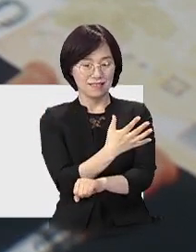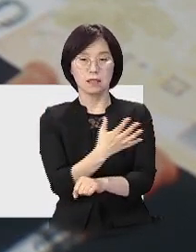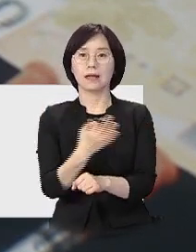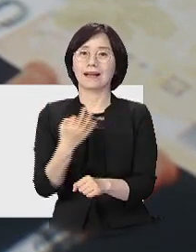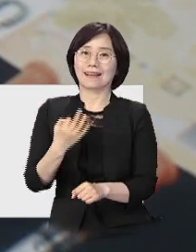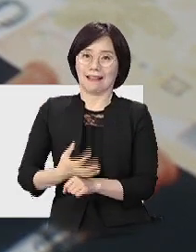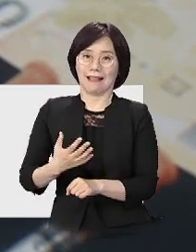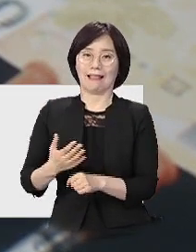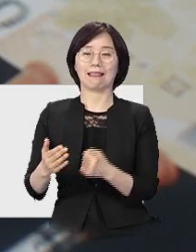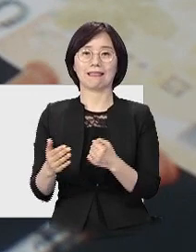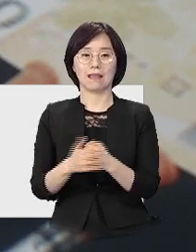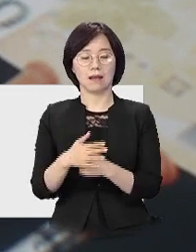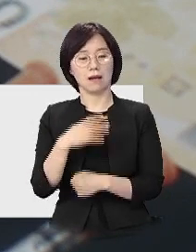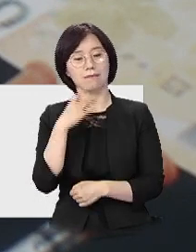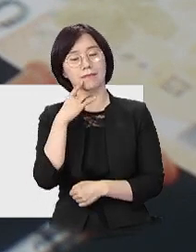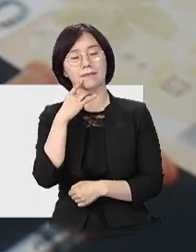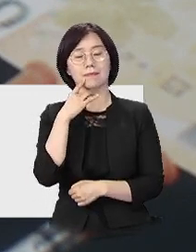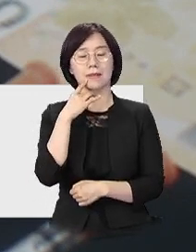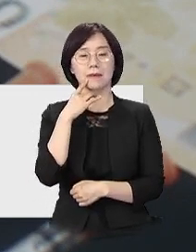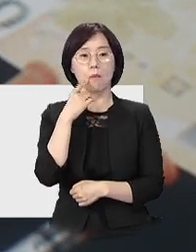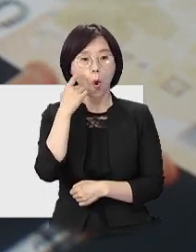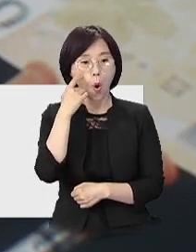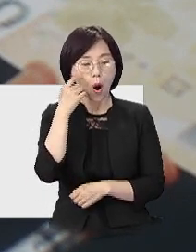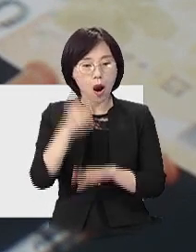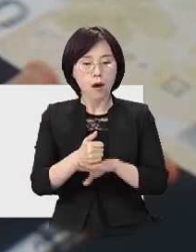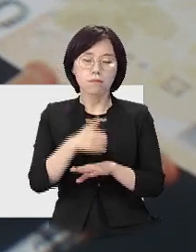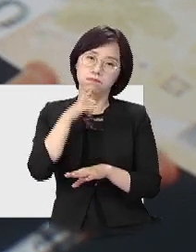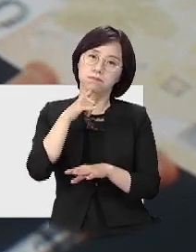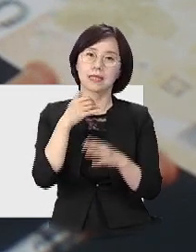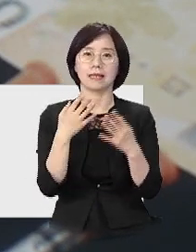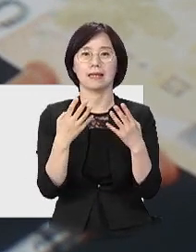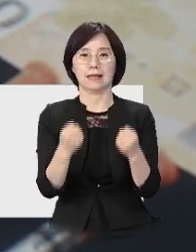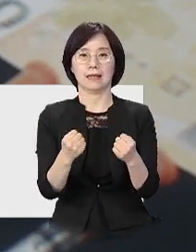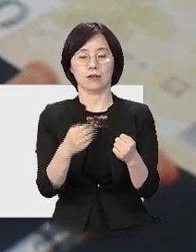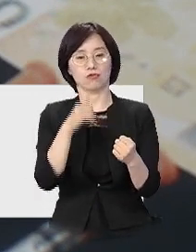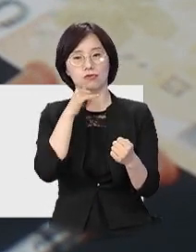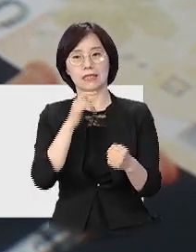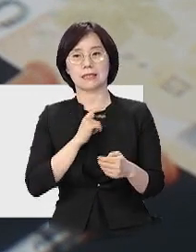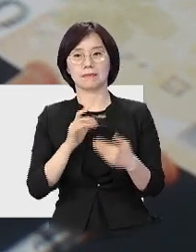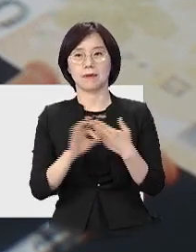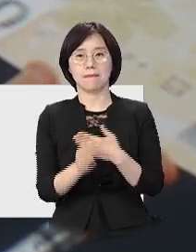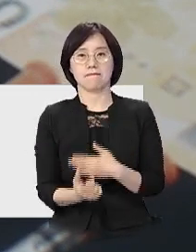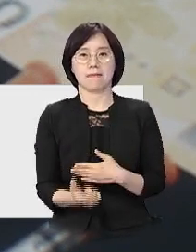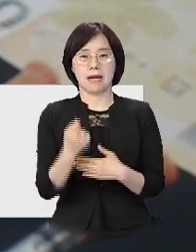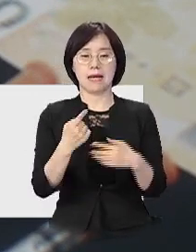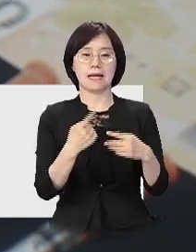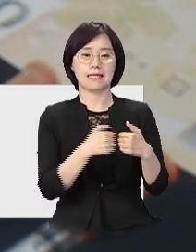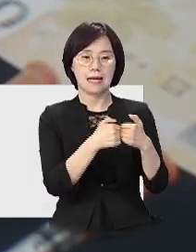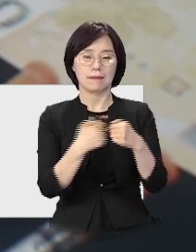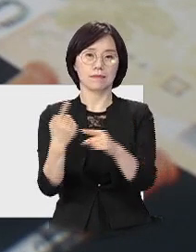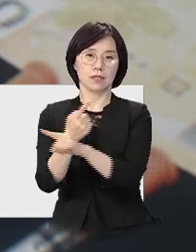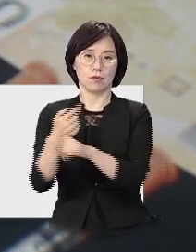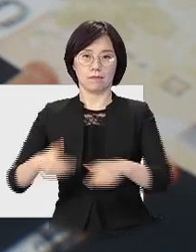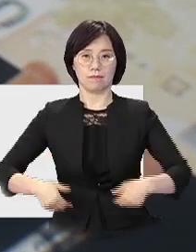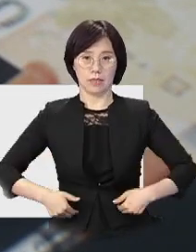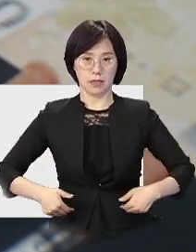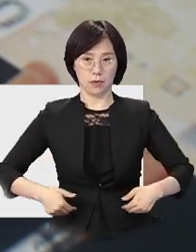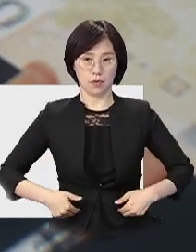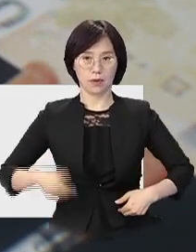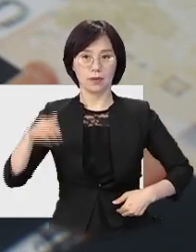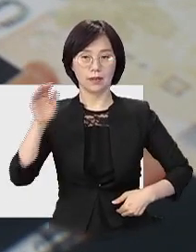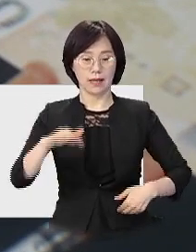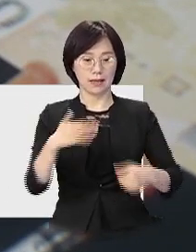구할 수 있어서 호기심에 접했다가 중독되는 경우가 많은데요. 중독이 의심되면 하루빨리 상담과 치료를 받는 것이